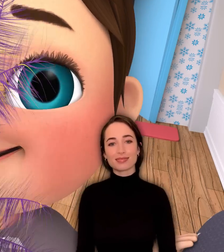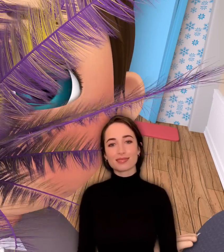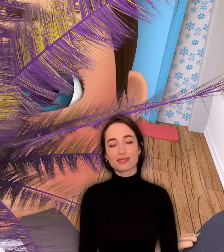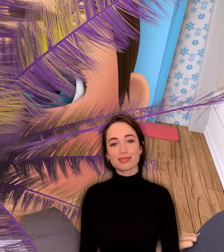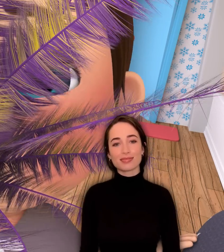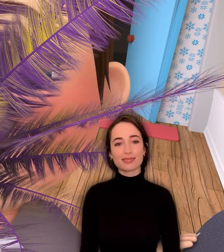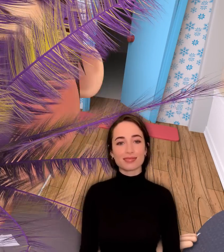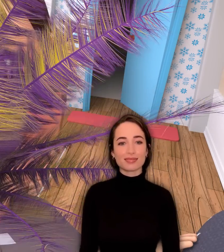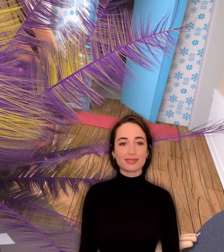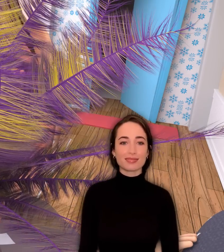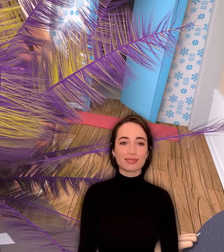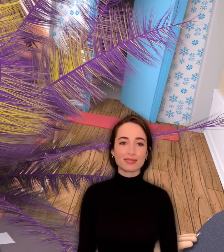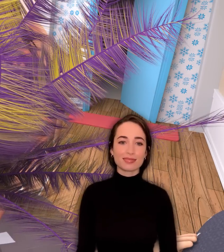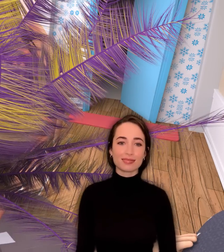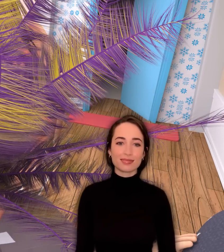do